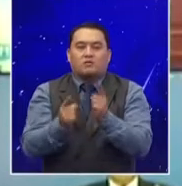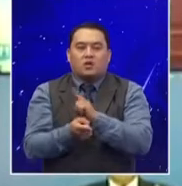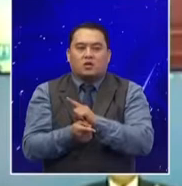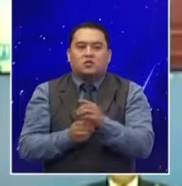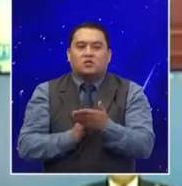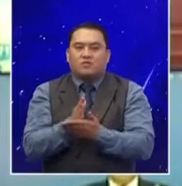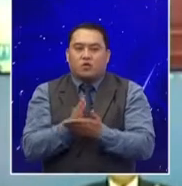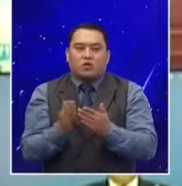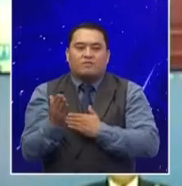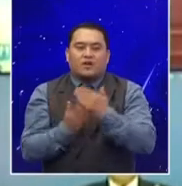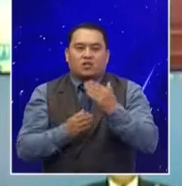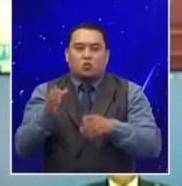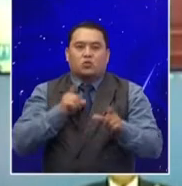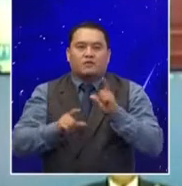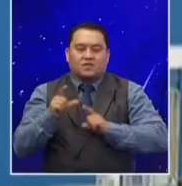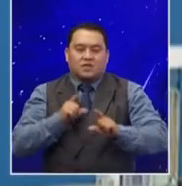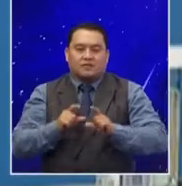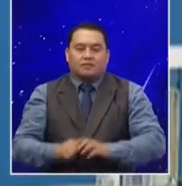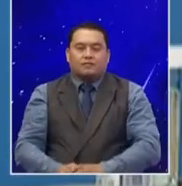организационной структуры высших учебных